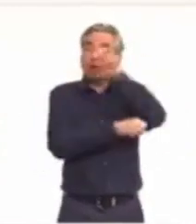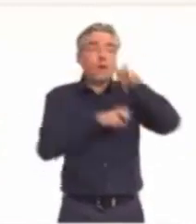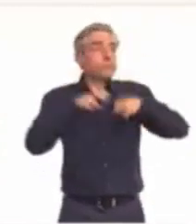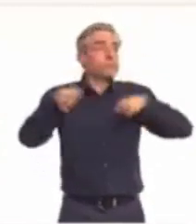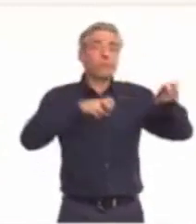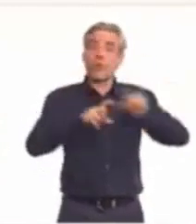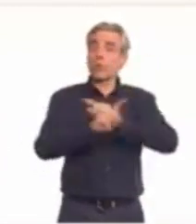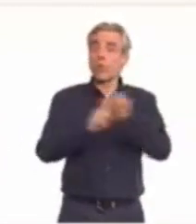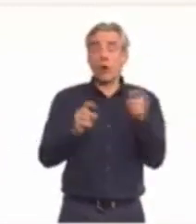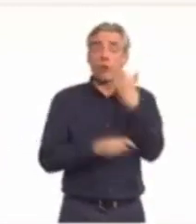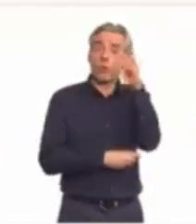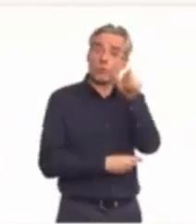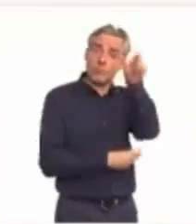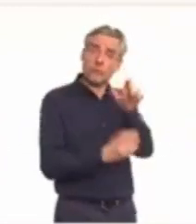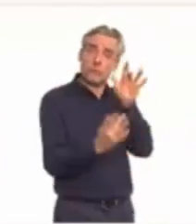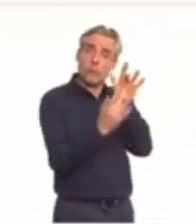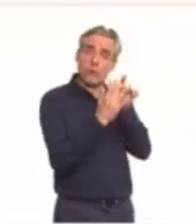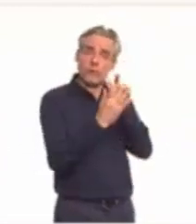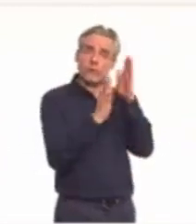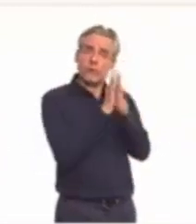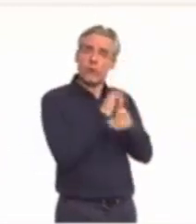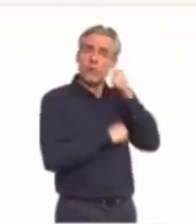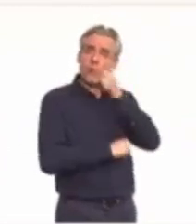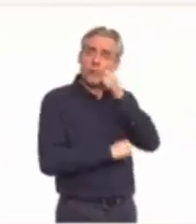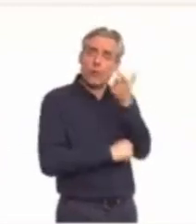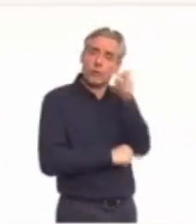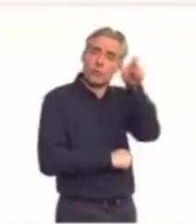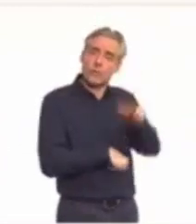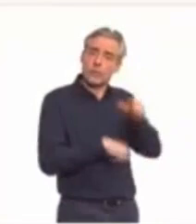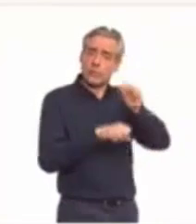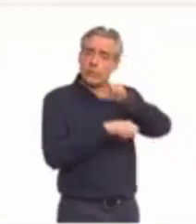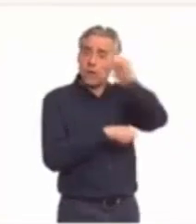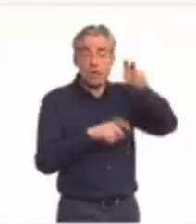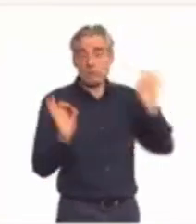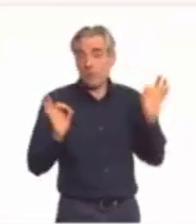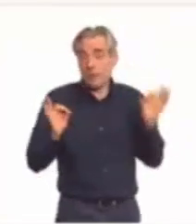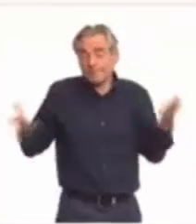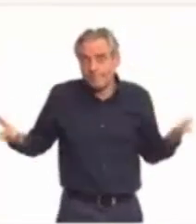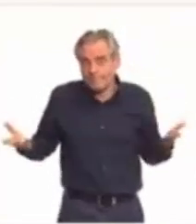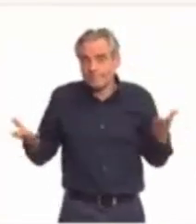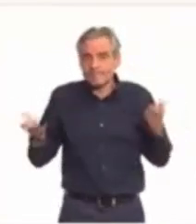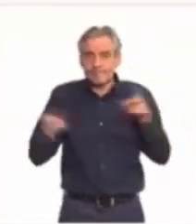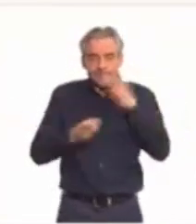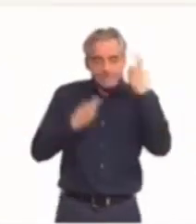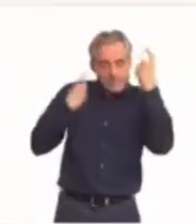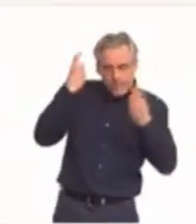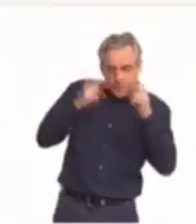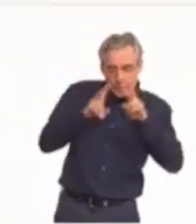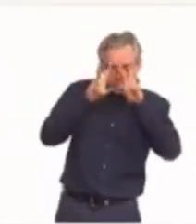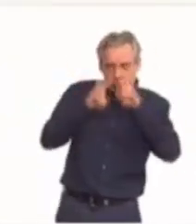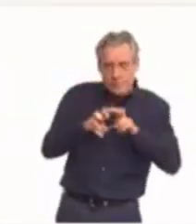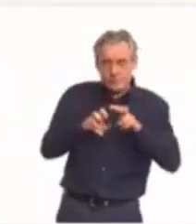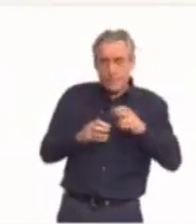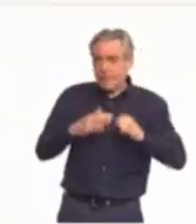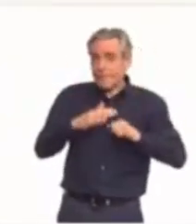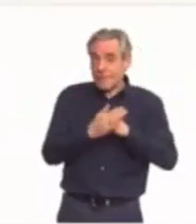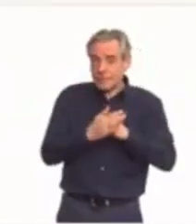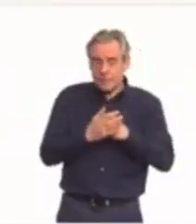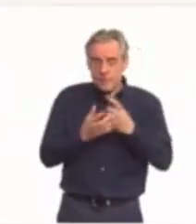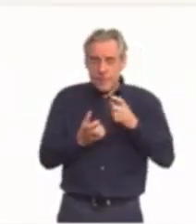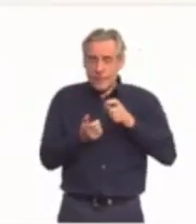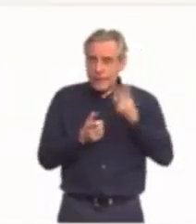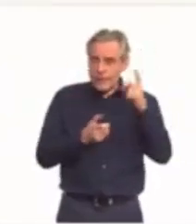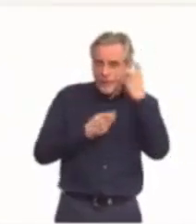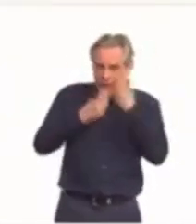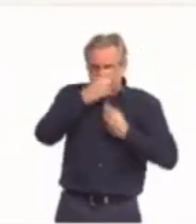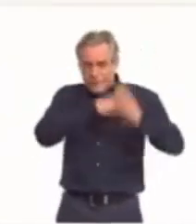pas nécessairement été en contact direct avec d'autres personnes ayant voyagé. Et nous faisons tout notre possible, évidemment, le maximum, pour